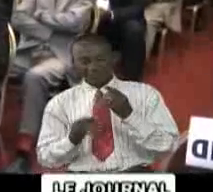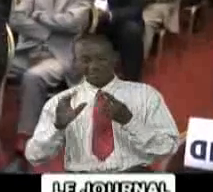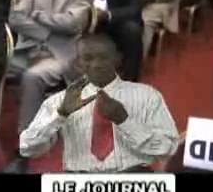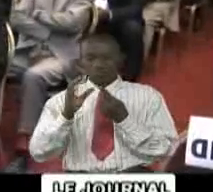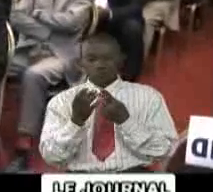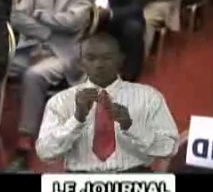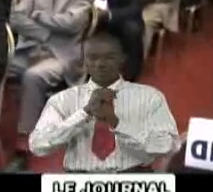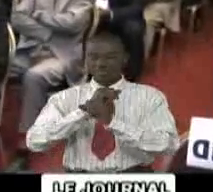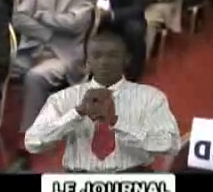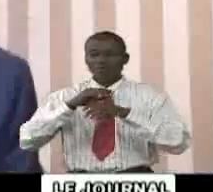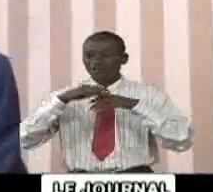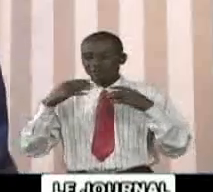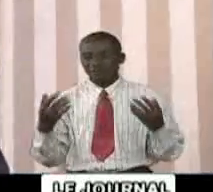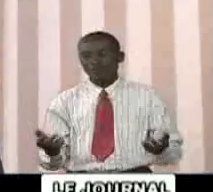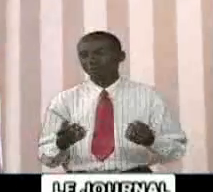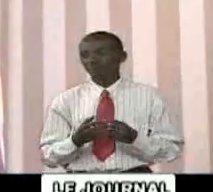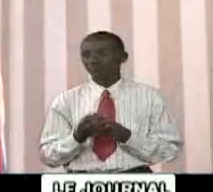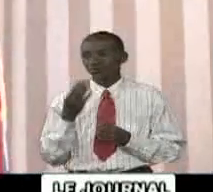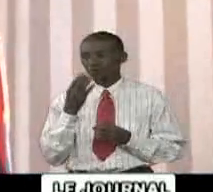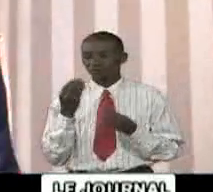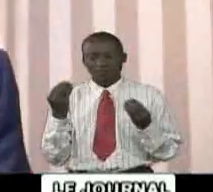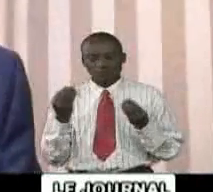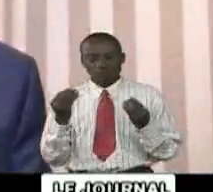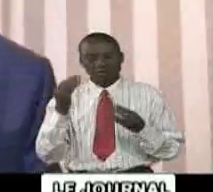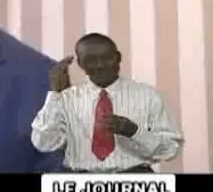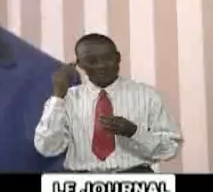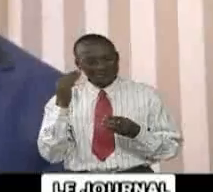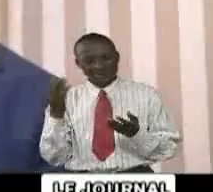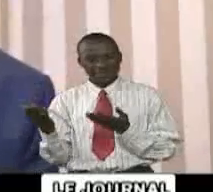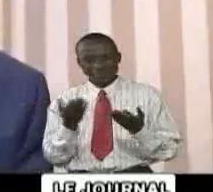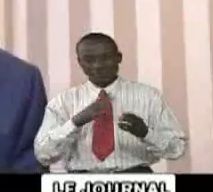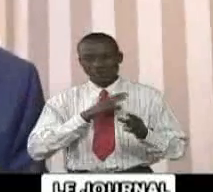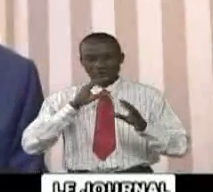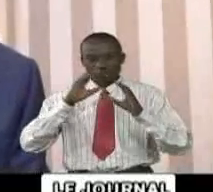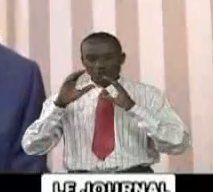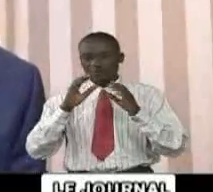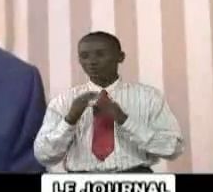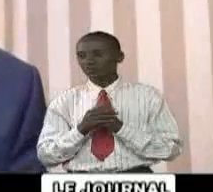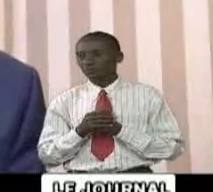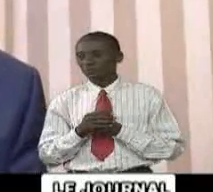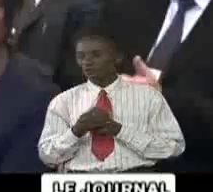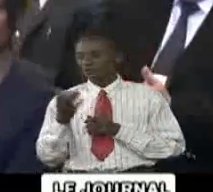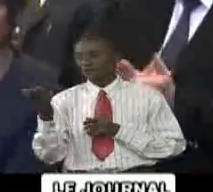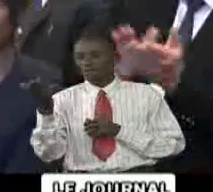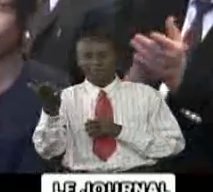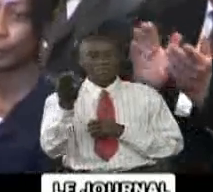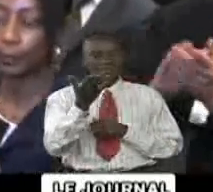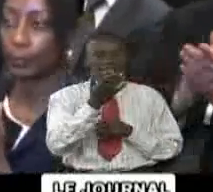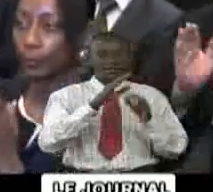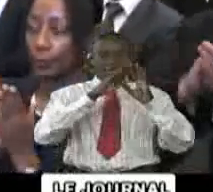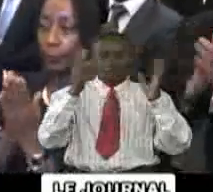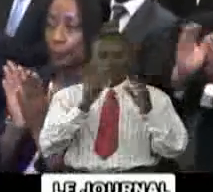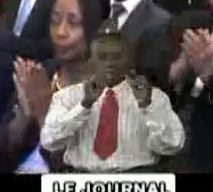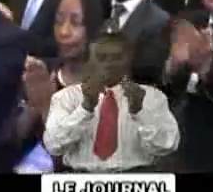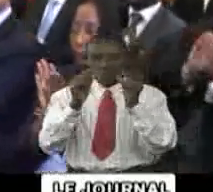sécurité. Ce qui a amené le numéro 1 des transports et voies de communication à interpeller toutes les catégories intervenant